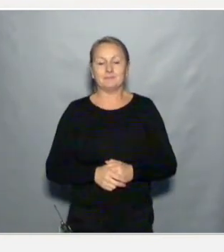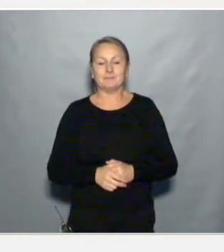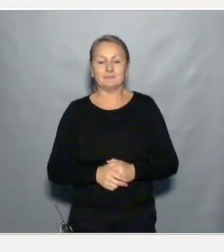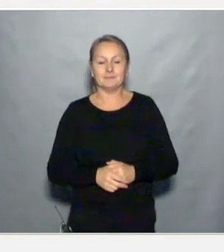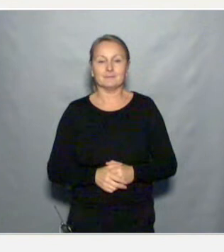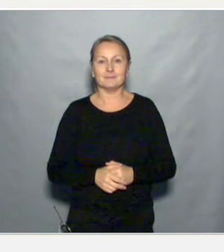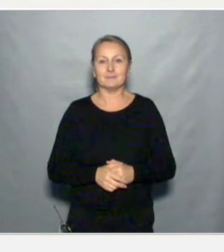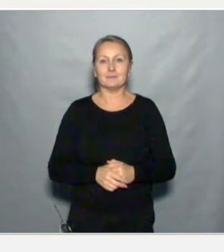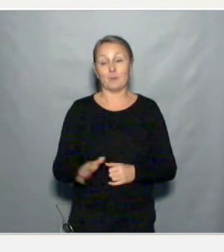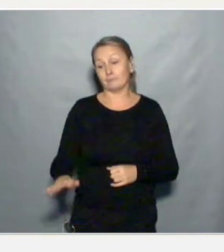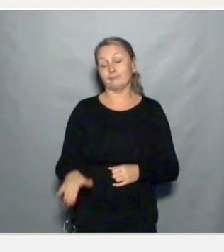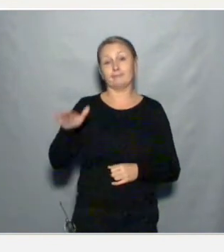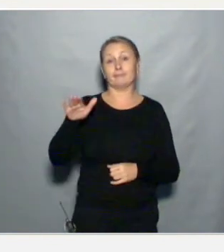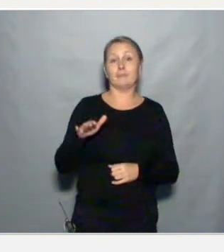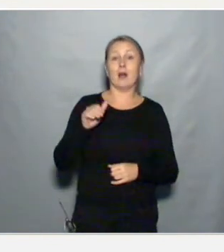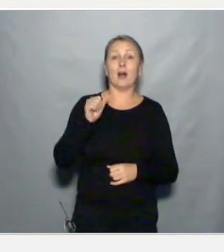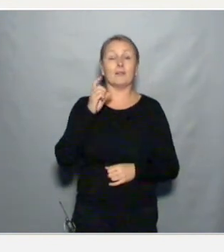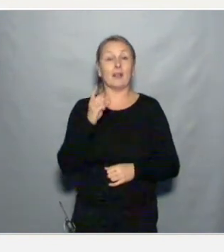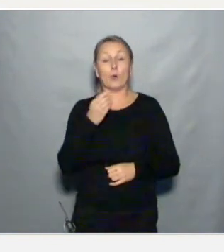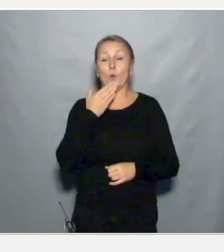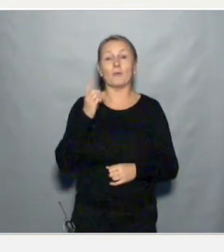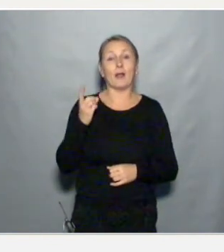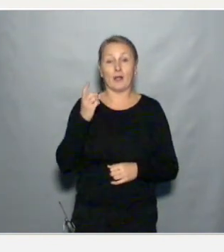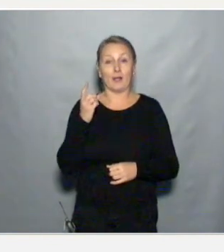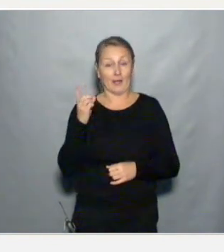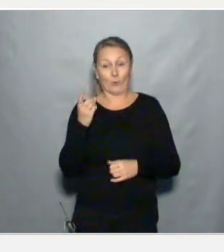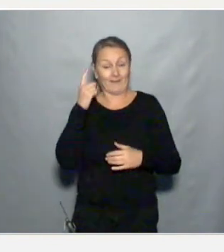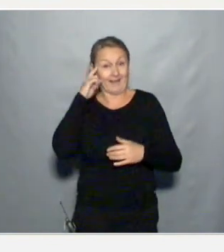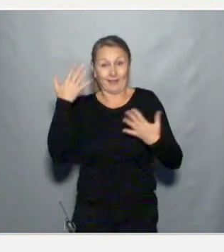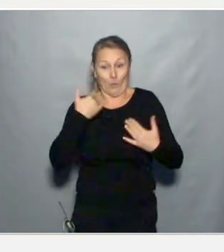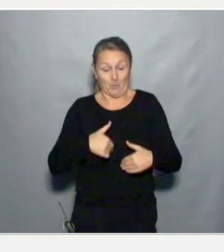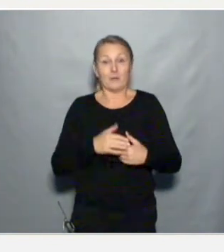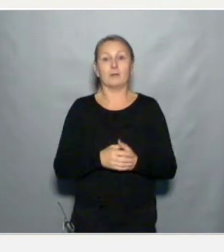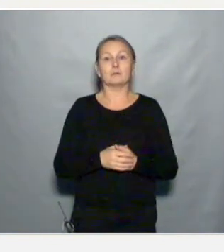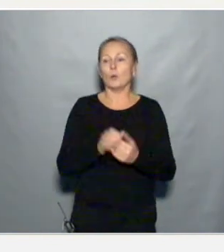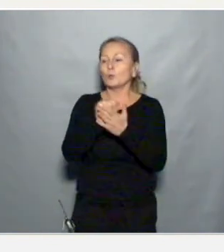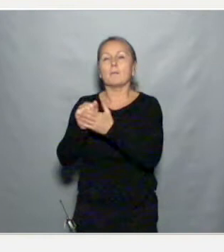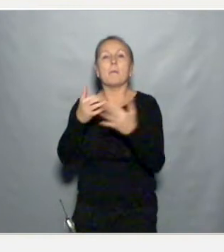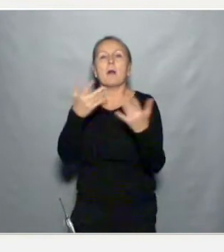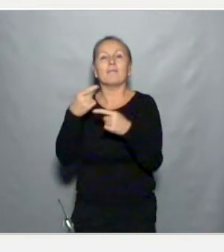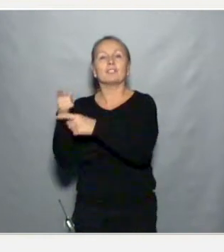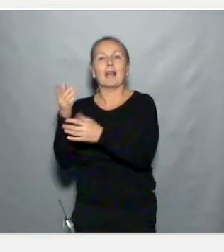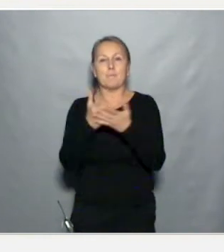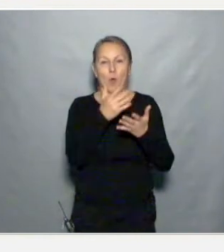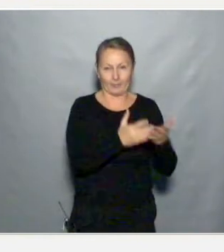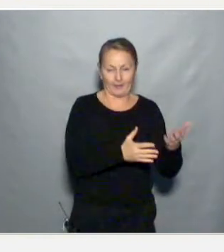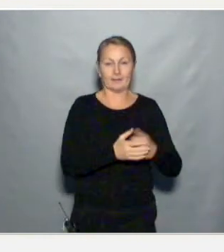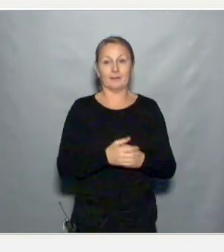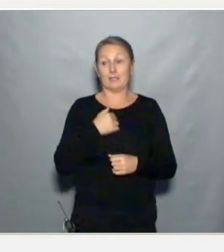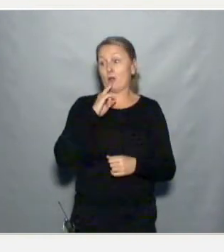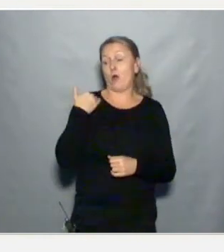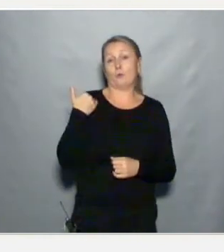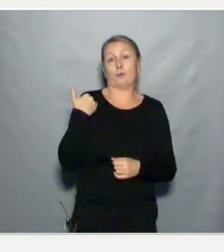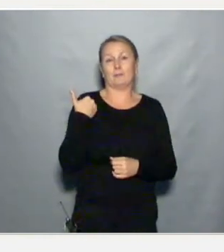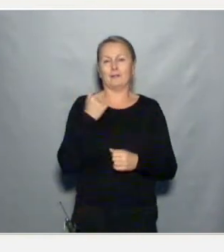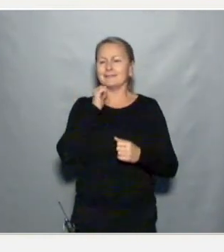När man växer upp med ADHD utan att veta om det så kan det ta sig uttryck på jättemånga olika sätt och vis. Jag sa precis att jag